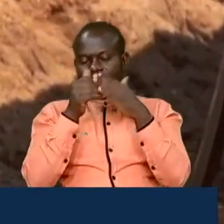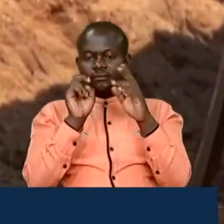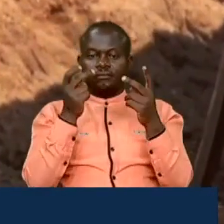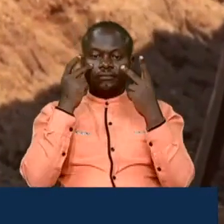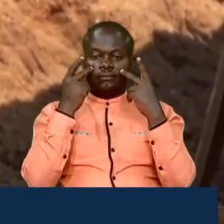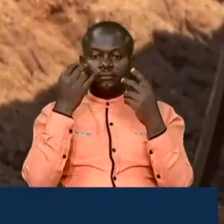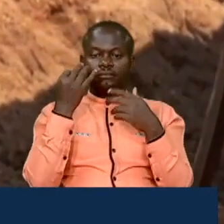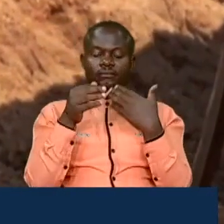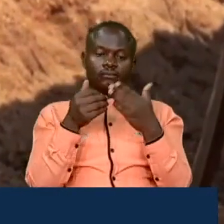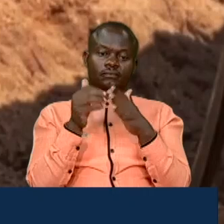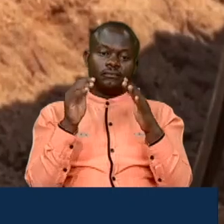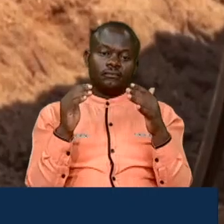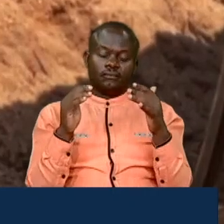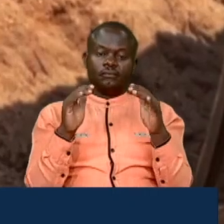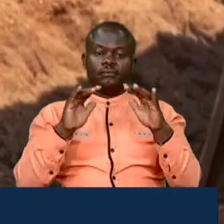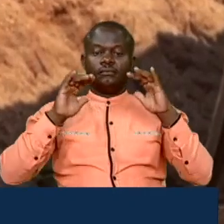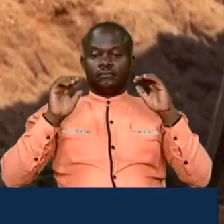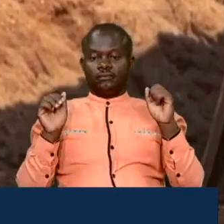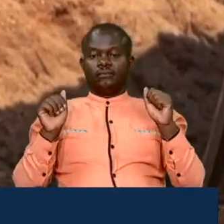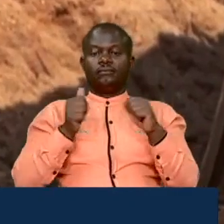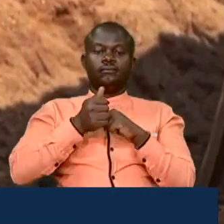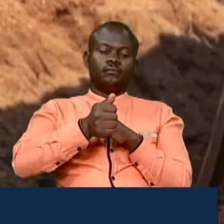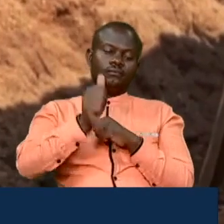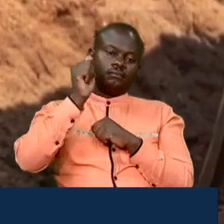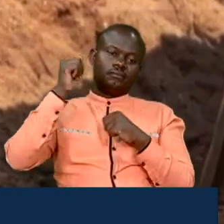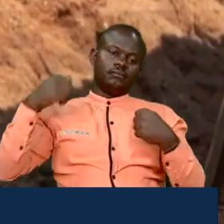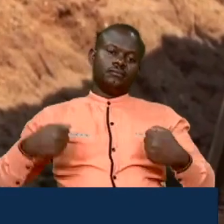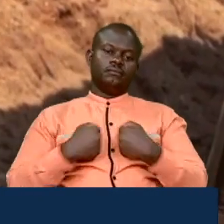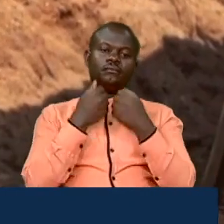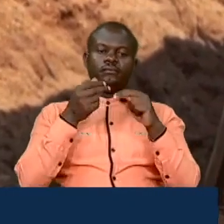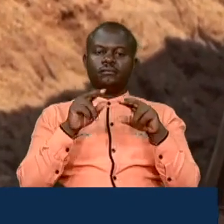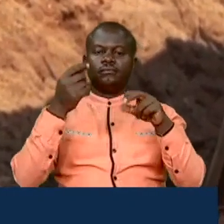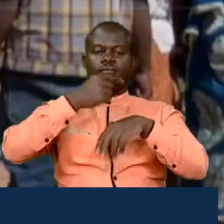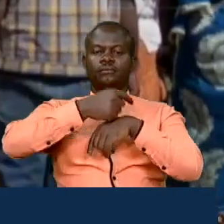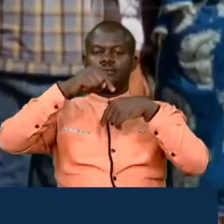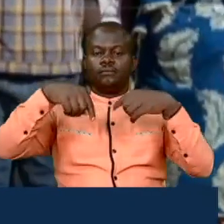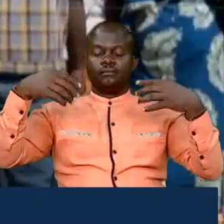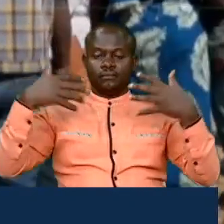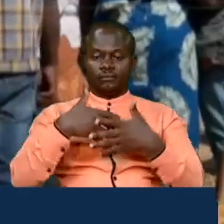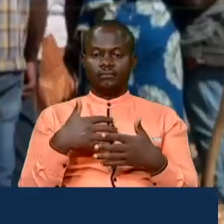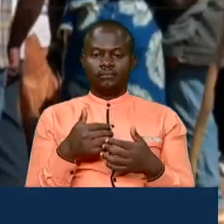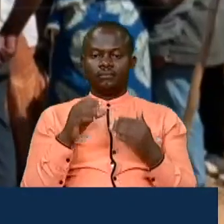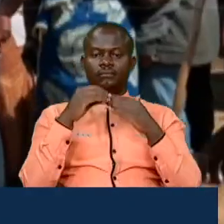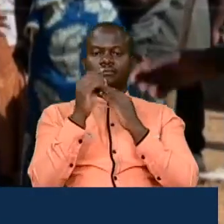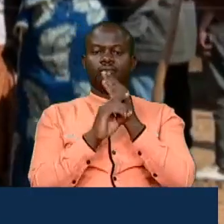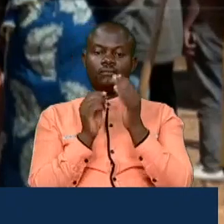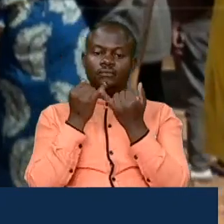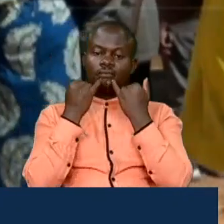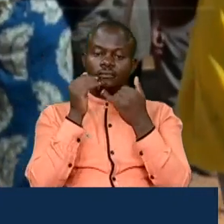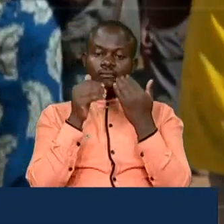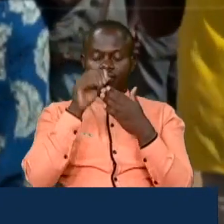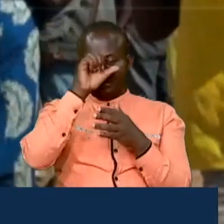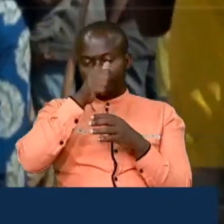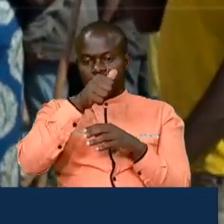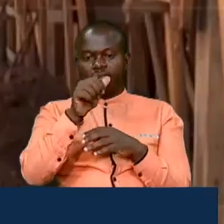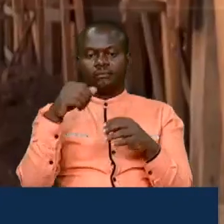yuko twakirinda izo mpanuka zatubayeho none zidutunguye. Ubuyobozi bw'akarere bwahumurije ababuriye ababo muri